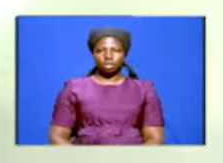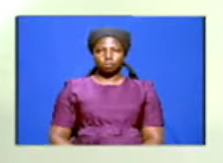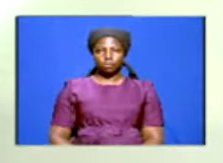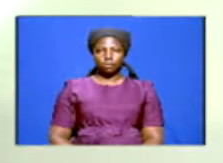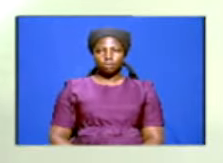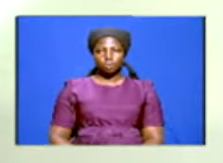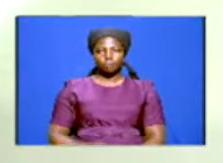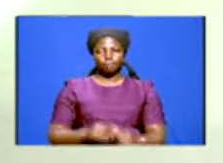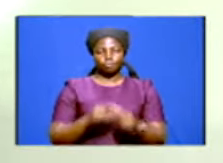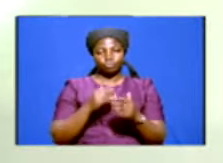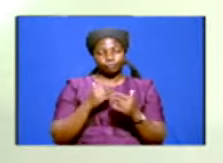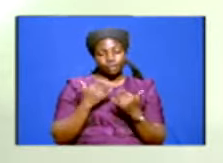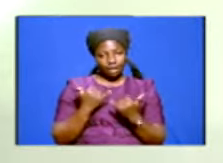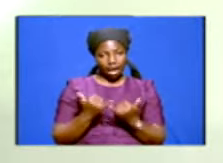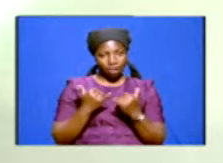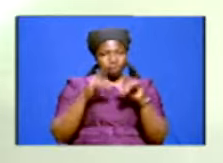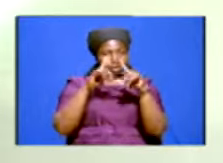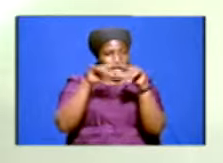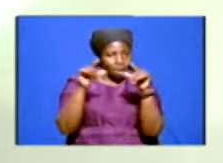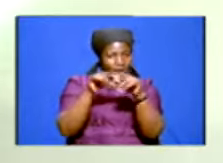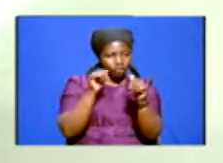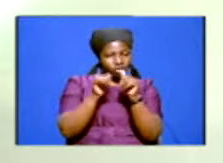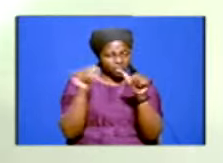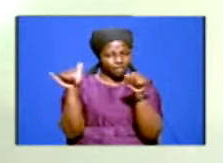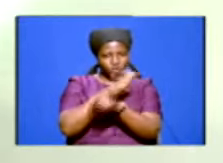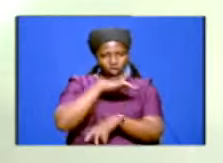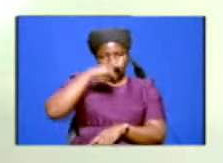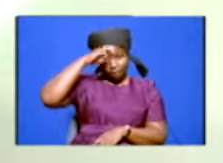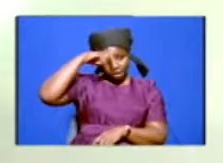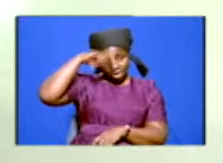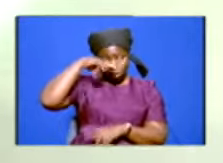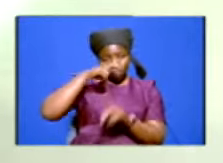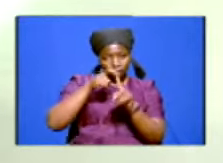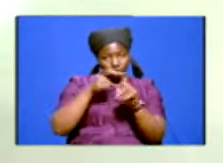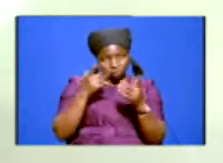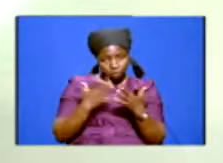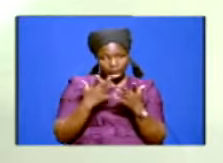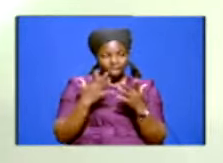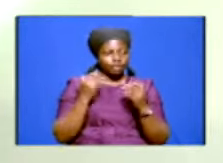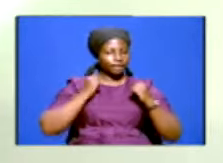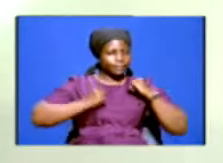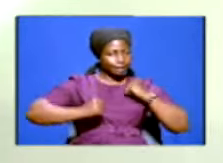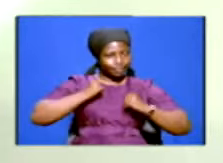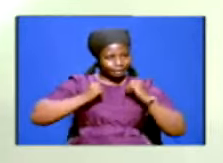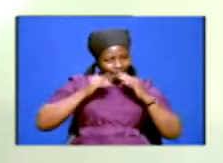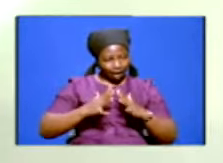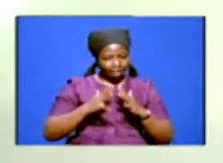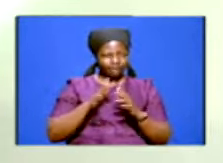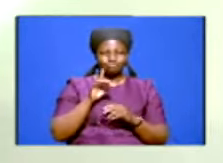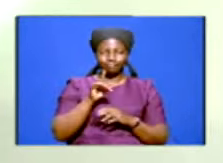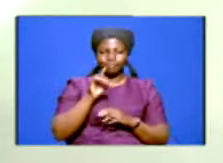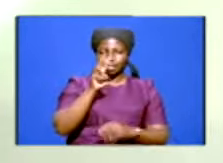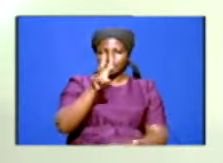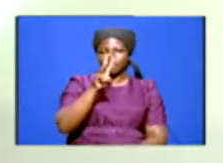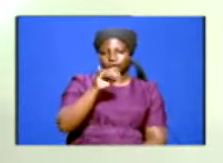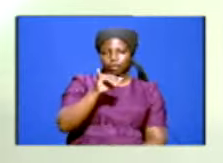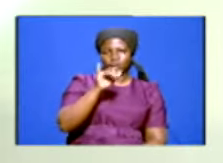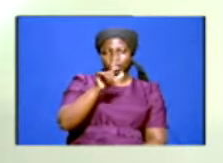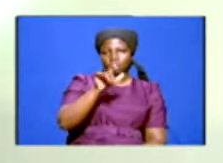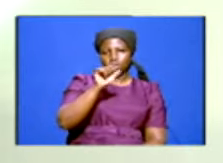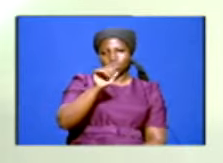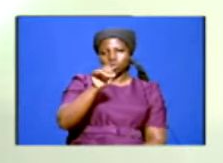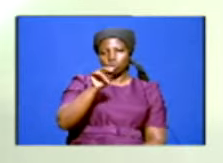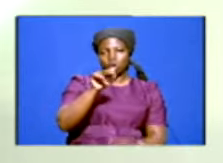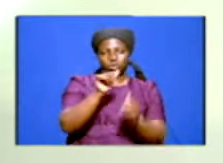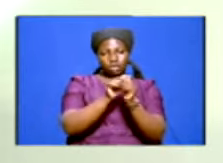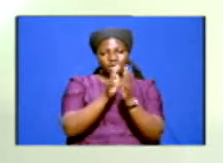Bila shaka ni usemi uliojaa hekima kutoka kwa mwanariadha huyo shujaa Wilson Chumo, na bila shaka wale wanariadha